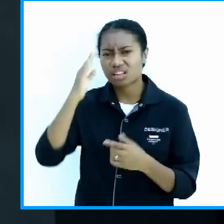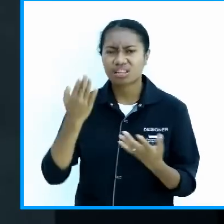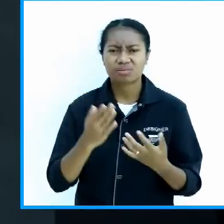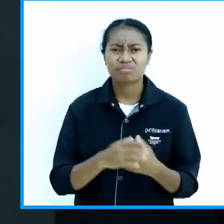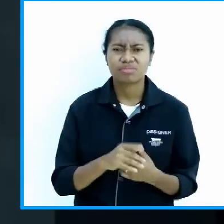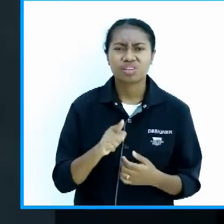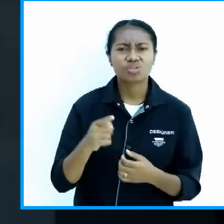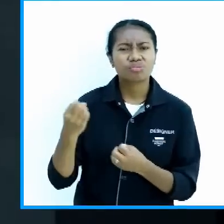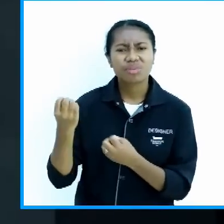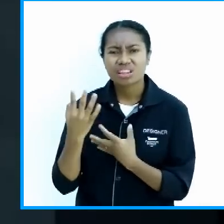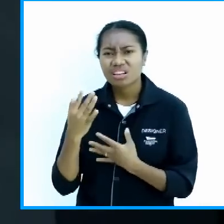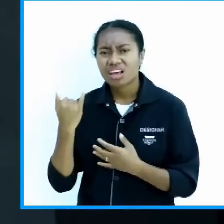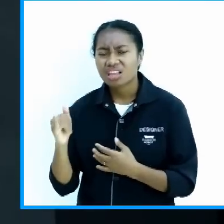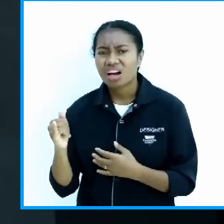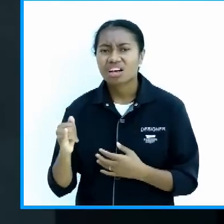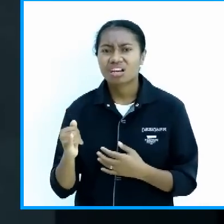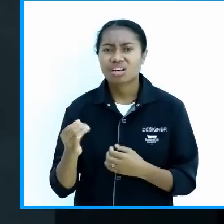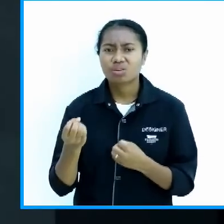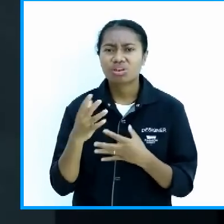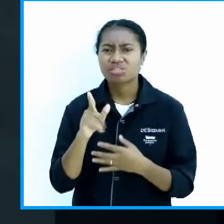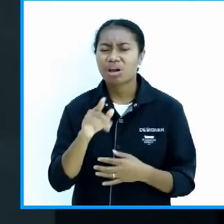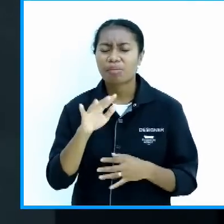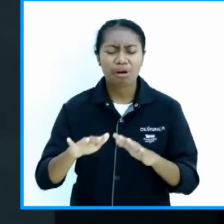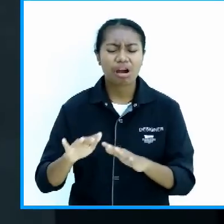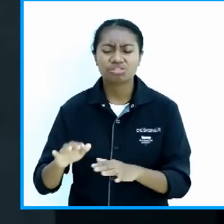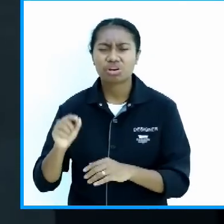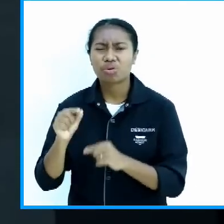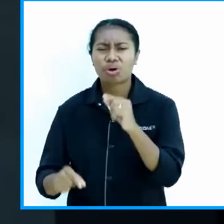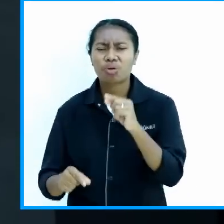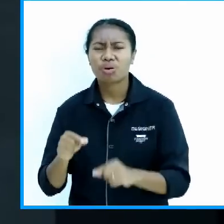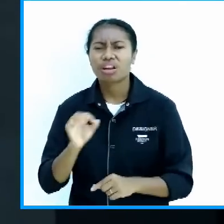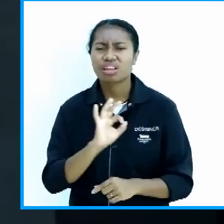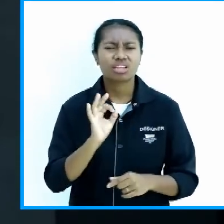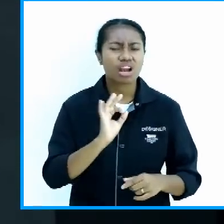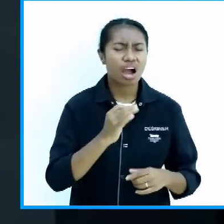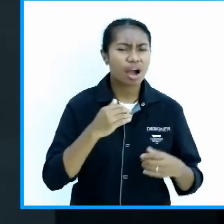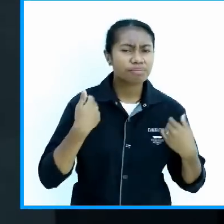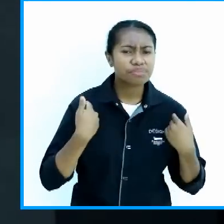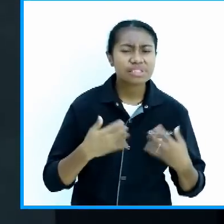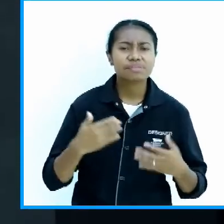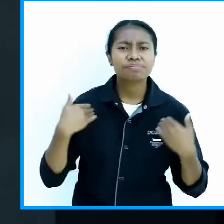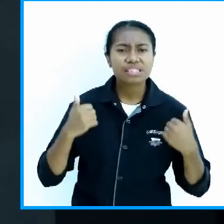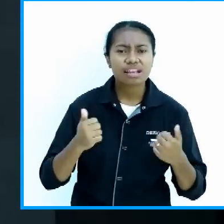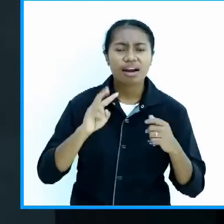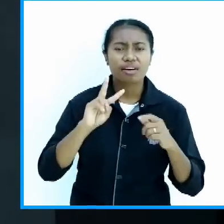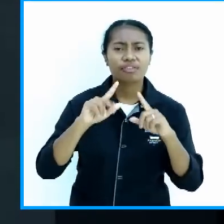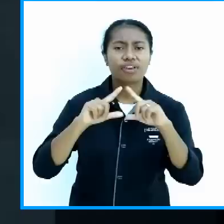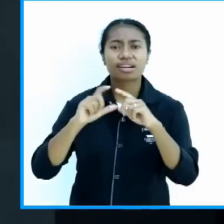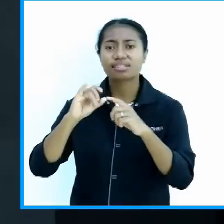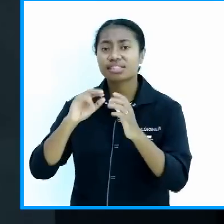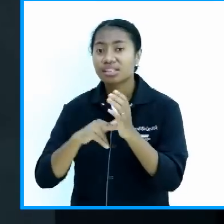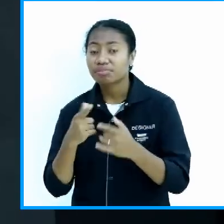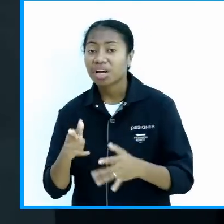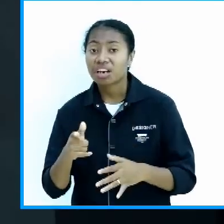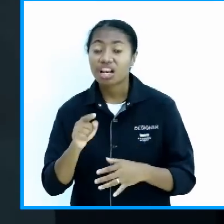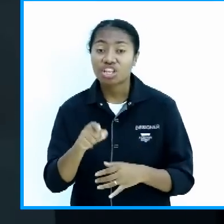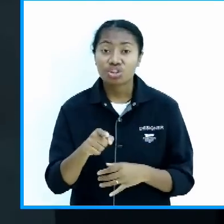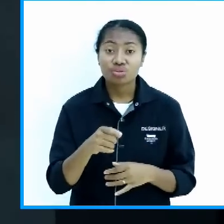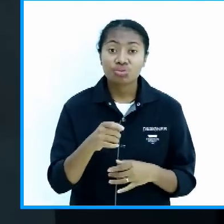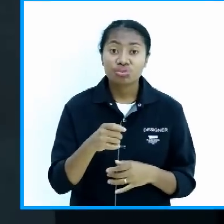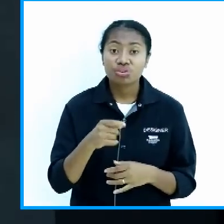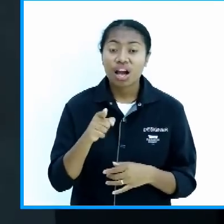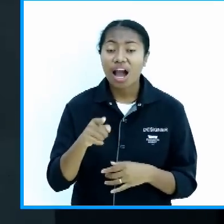Itu berita yang keluar ya, sehingga banyak orang tidak mau divaksin. Padahal setelah diinvestigasi ternyata anak itu takut divaksin, dia lari